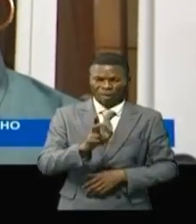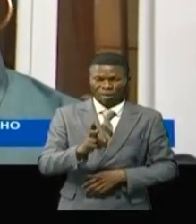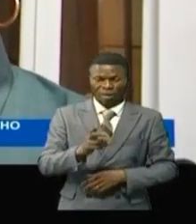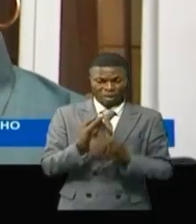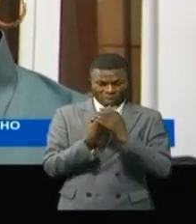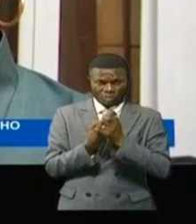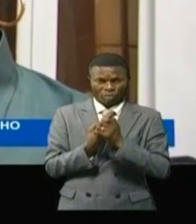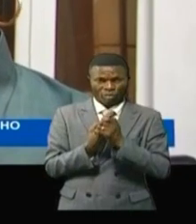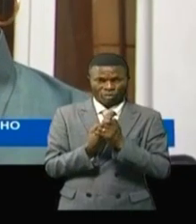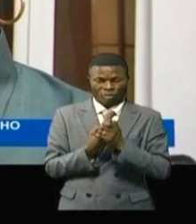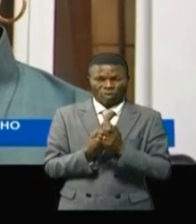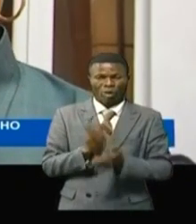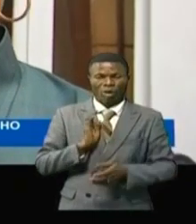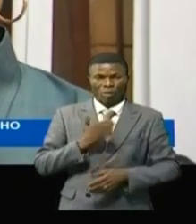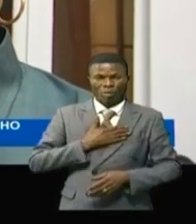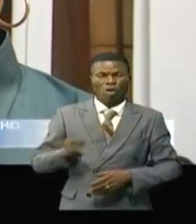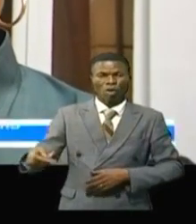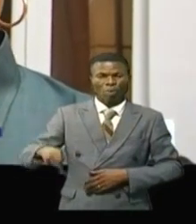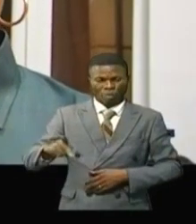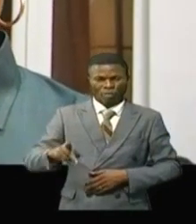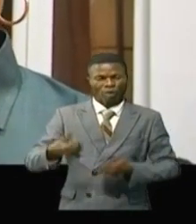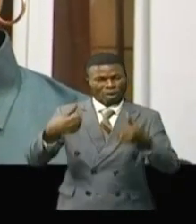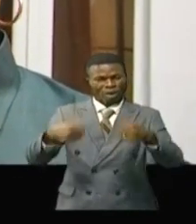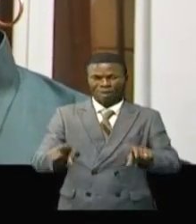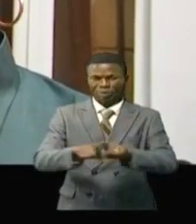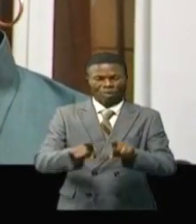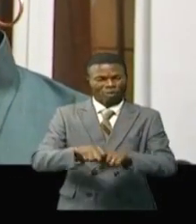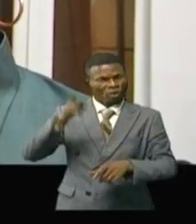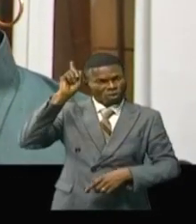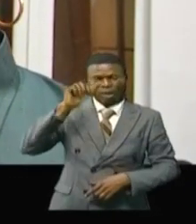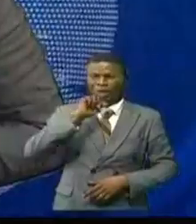peu, la Tchopo ne parlera plus le même langage.